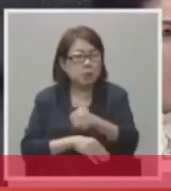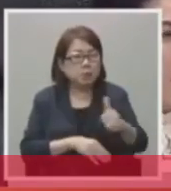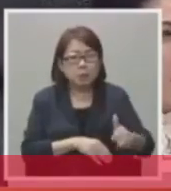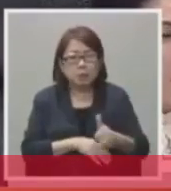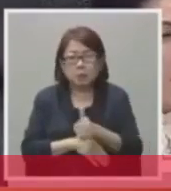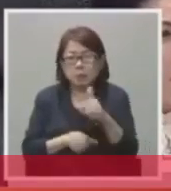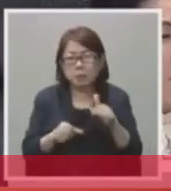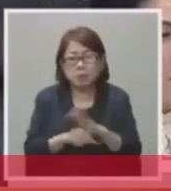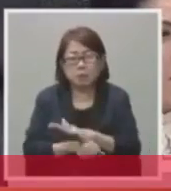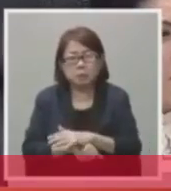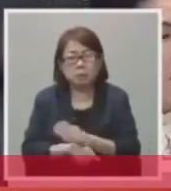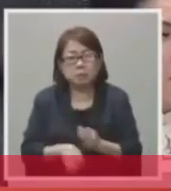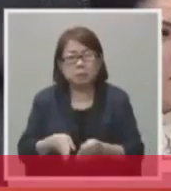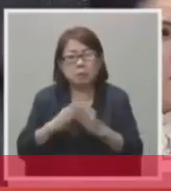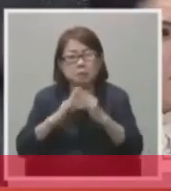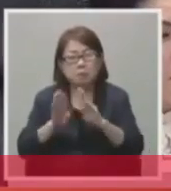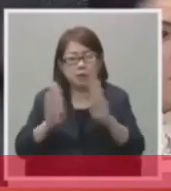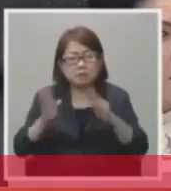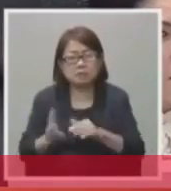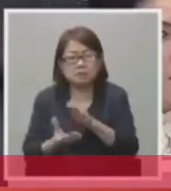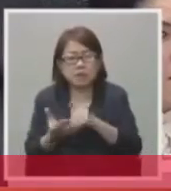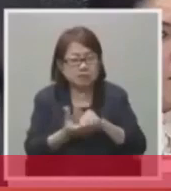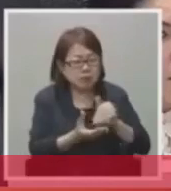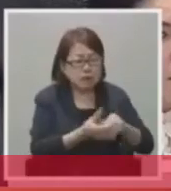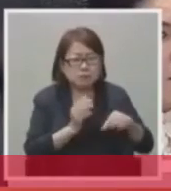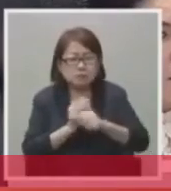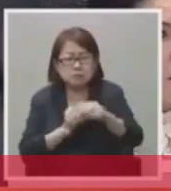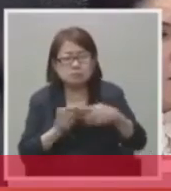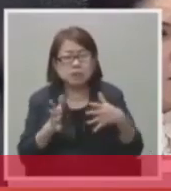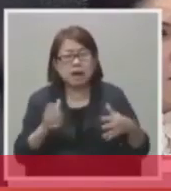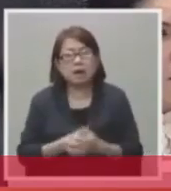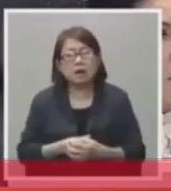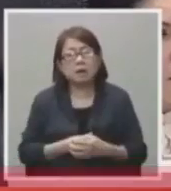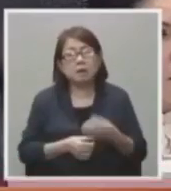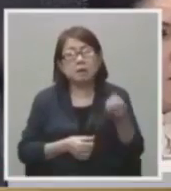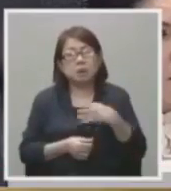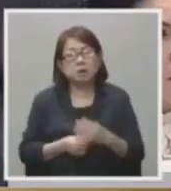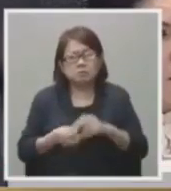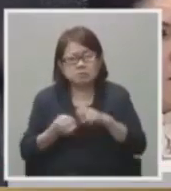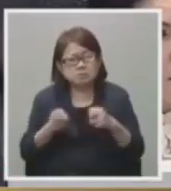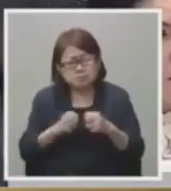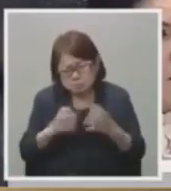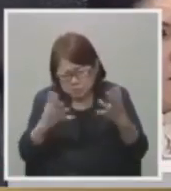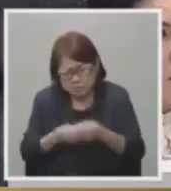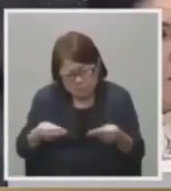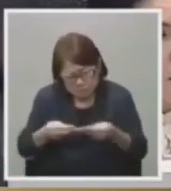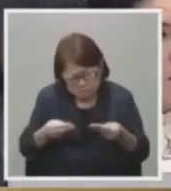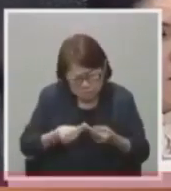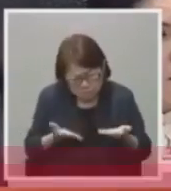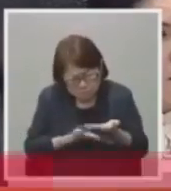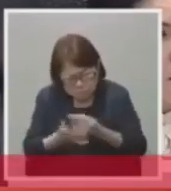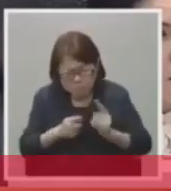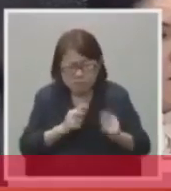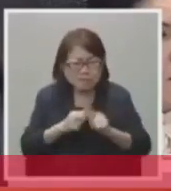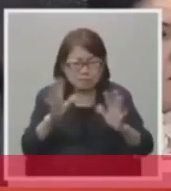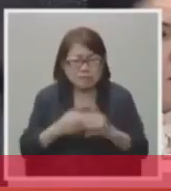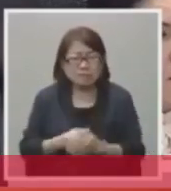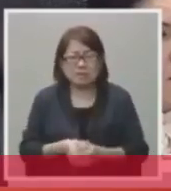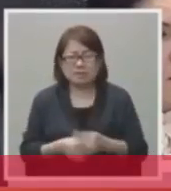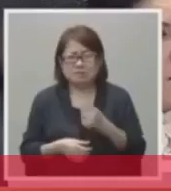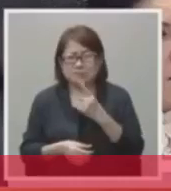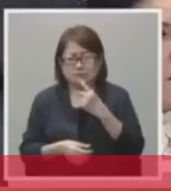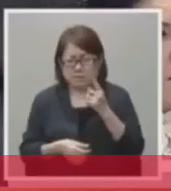ยบ่อนการพนันไหนล่ะครับว่าม่านเมืองเราไม่มีอบายมุขต้องพูดความจริง